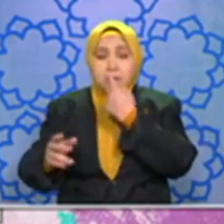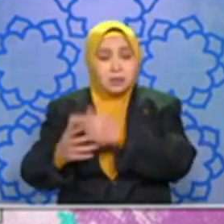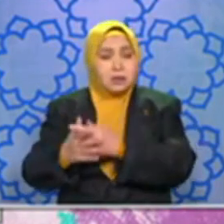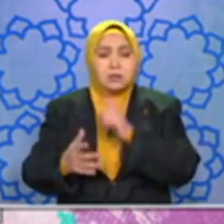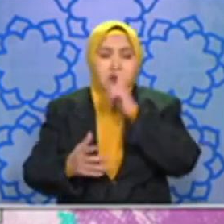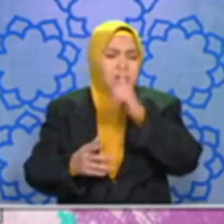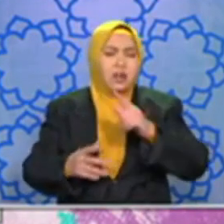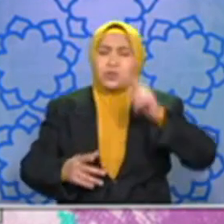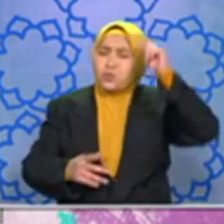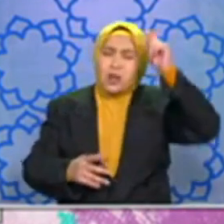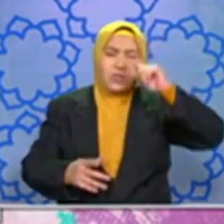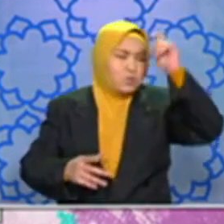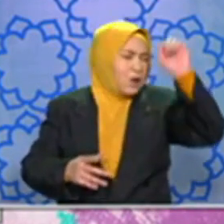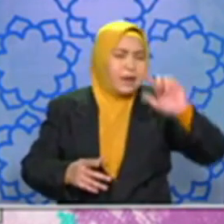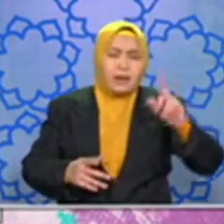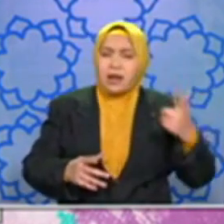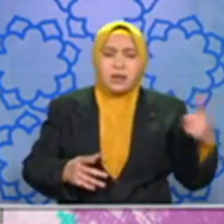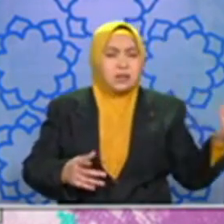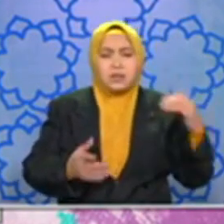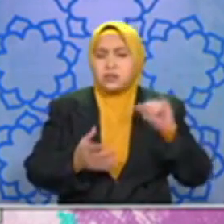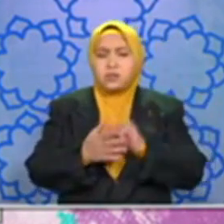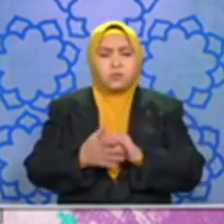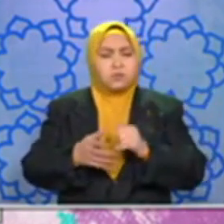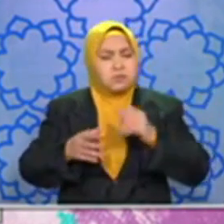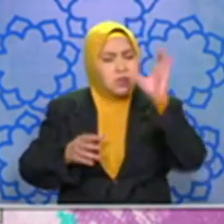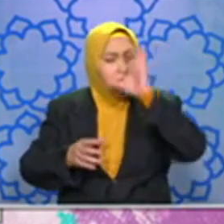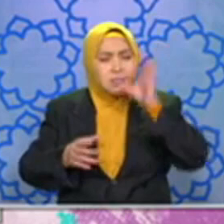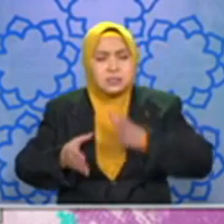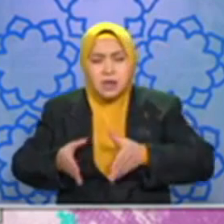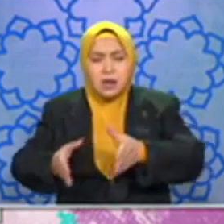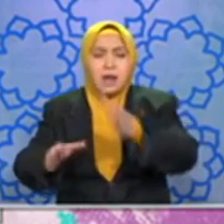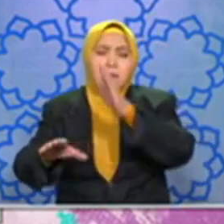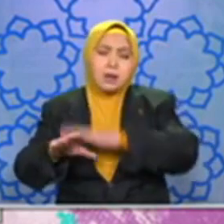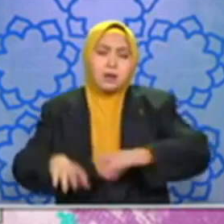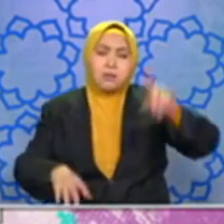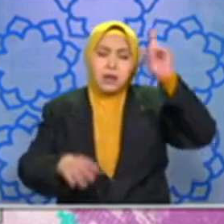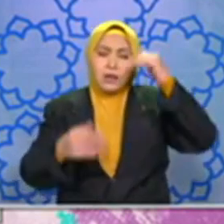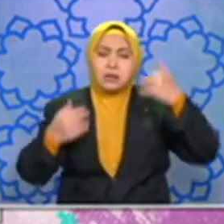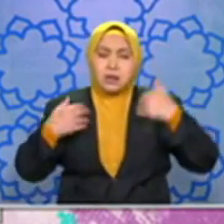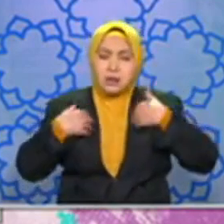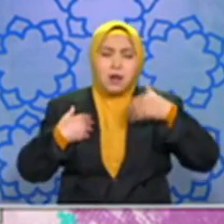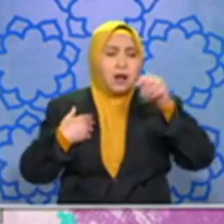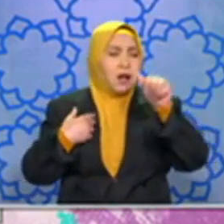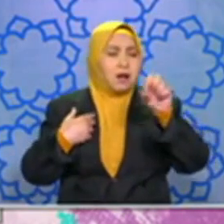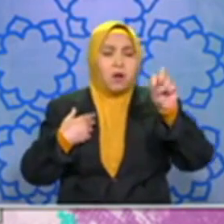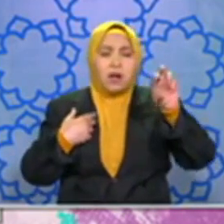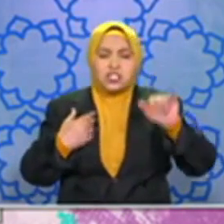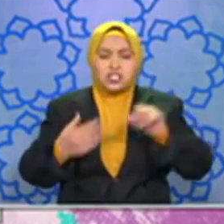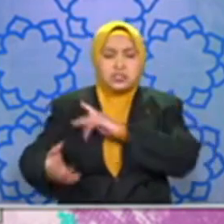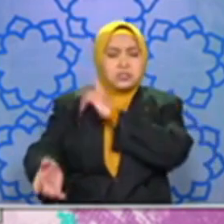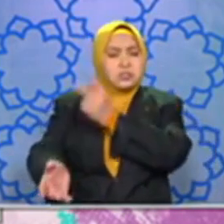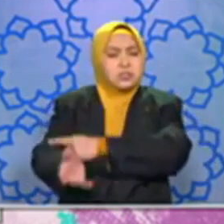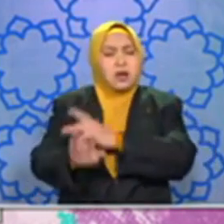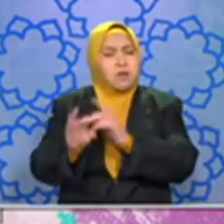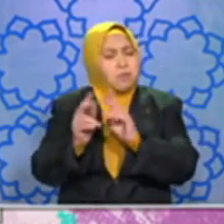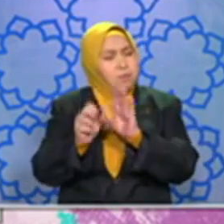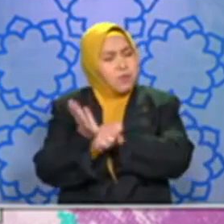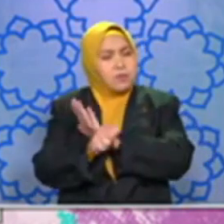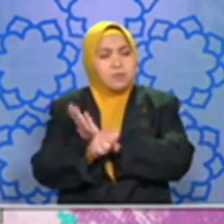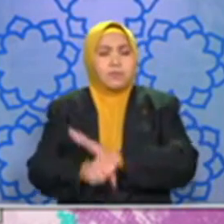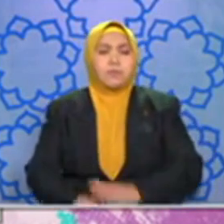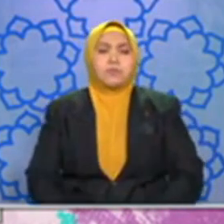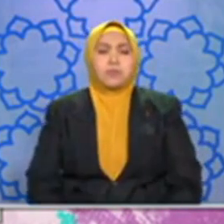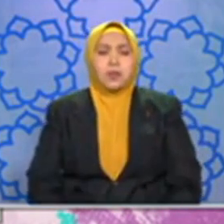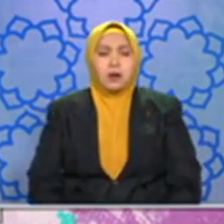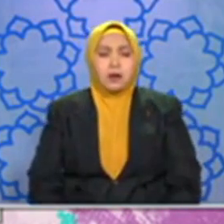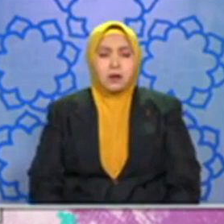إذا لابتغوا إلى ذي العرش سبيلا